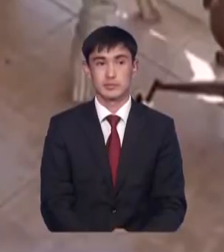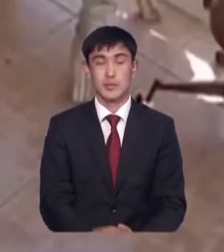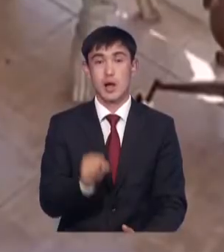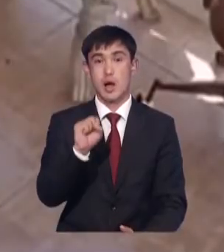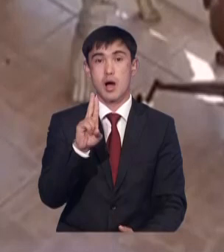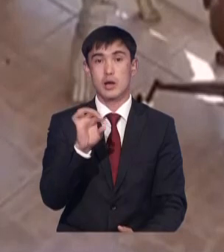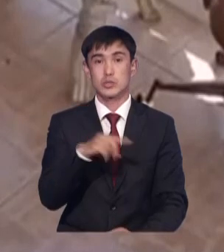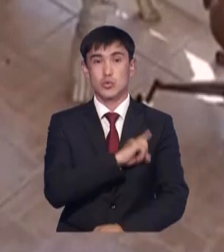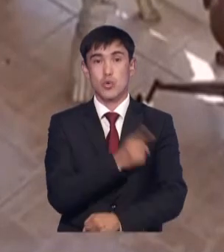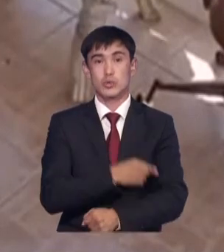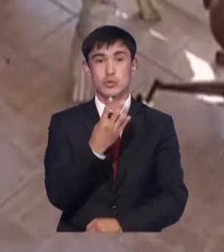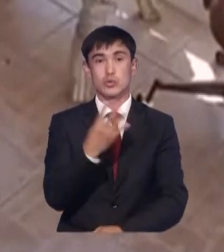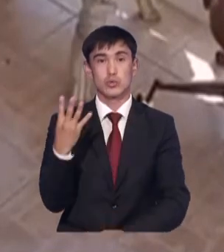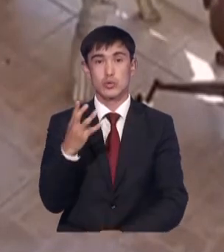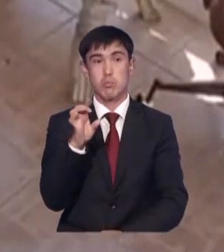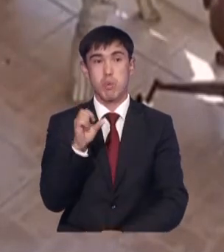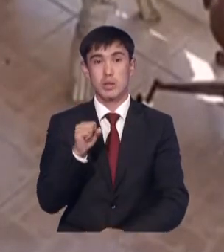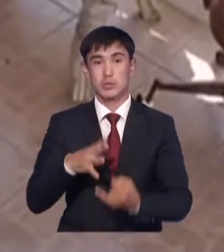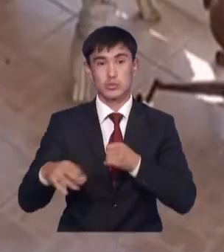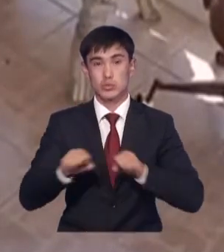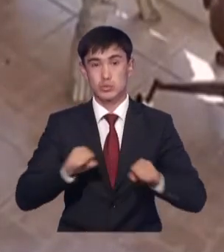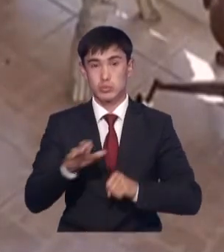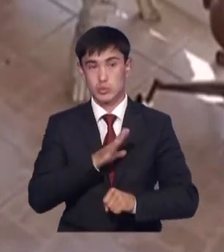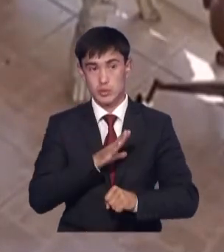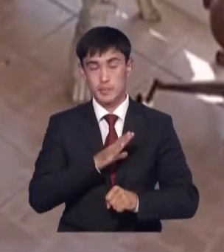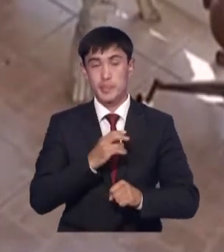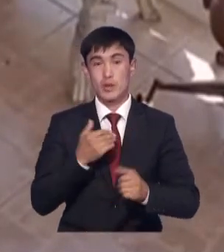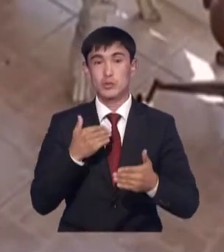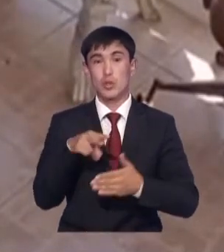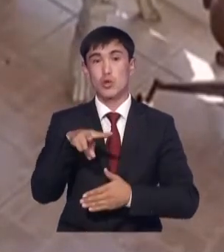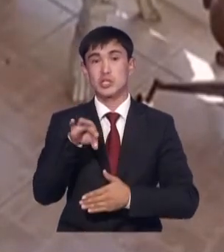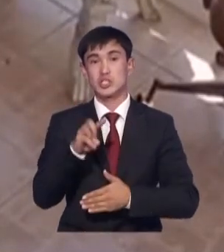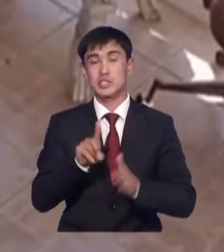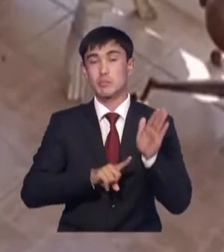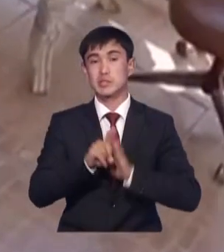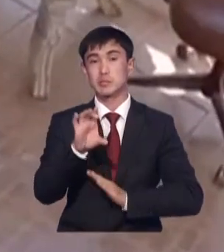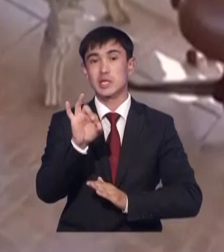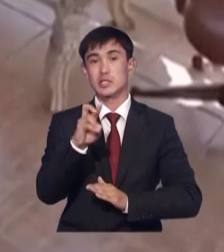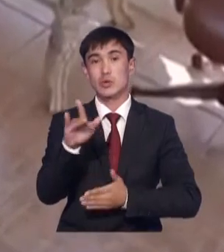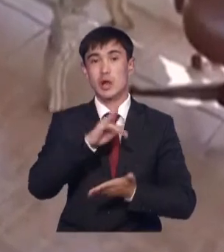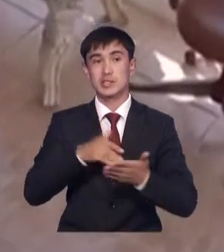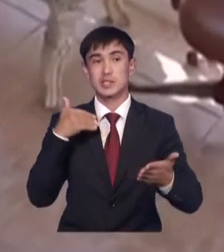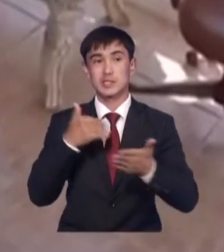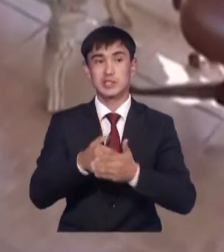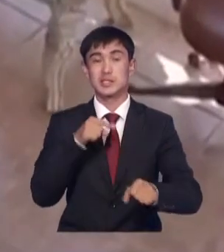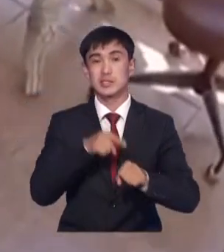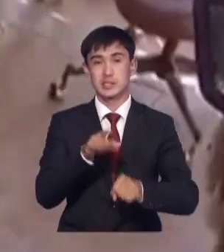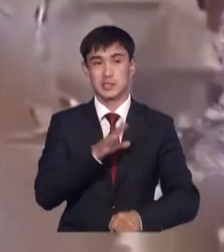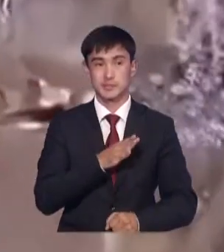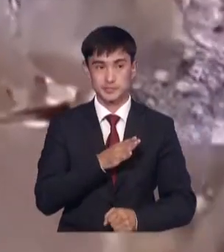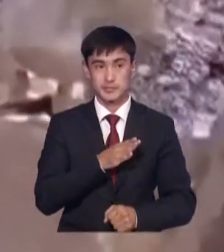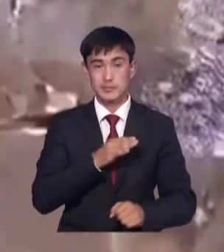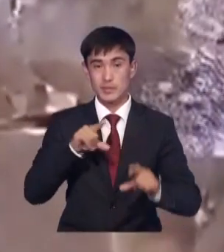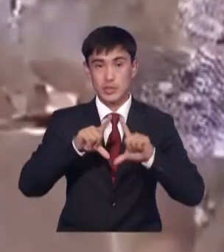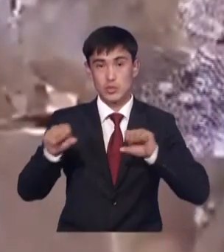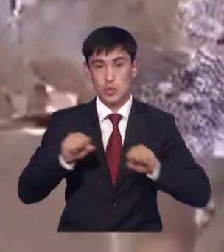Ақшта қуаты 4.4 балдық дүмпу болды. Жер қозғалысы Лос-Анджелестен бастап Сан-Диего қаласына дейінгі аралықта сезілген.